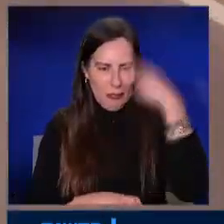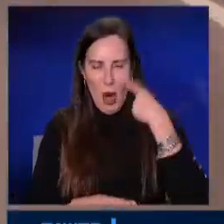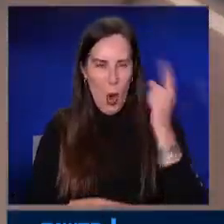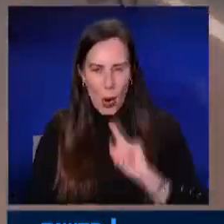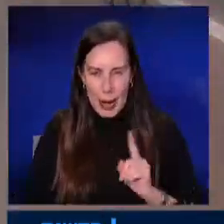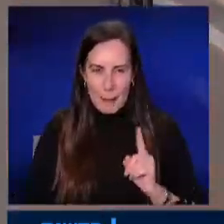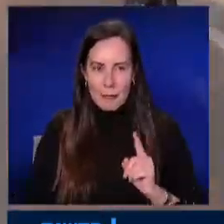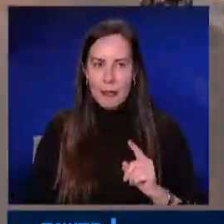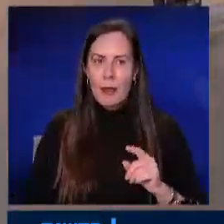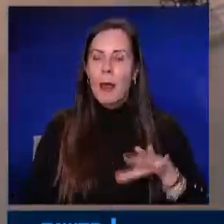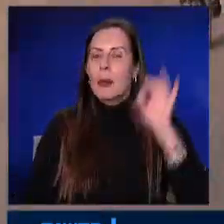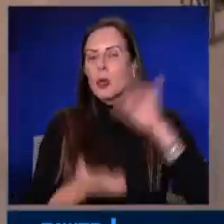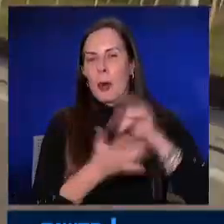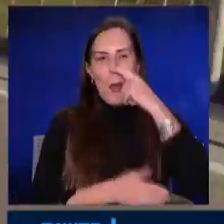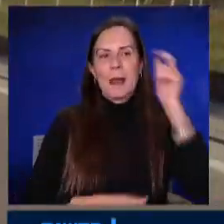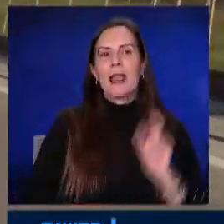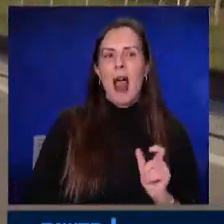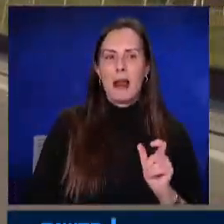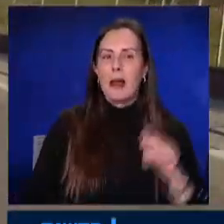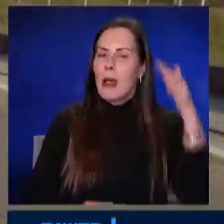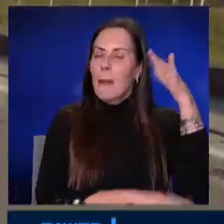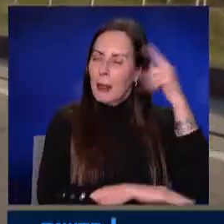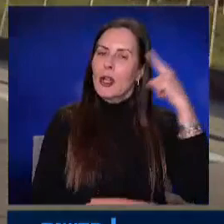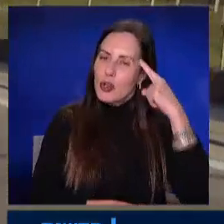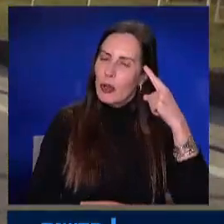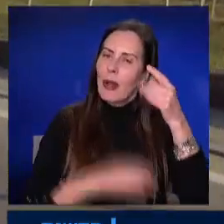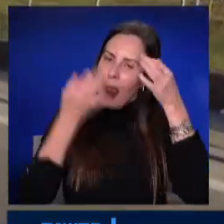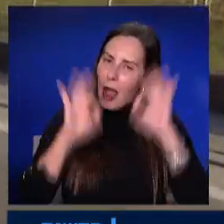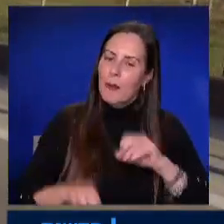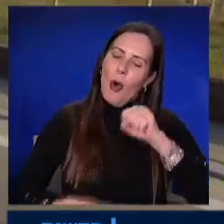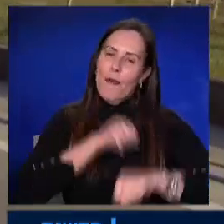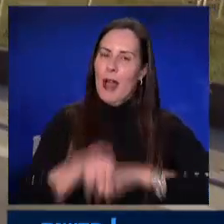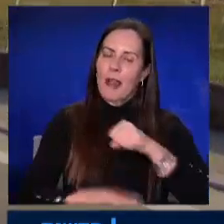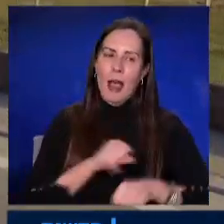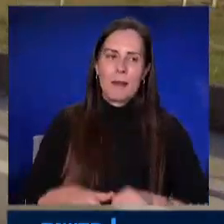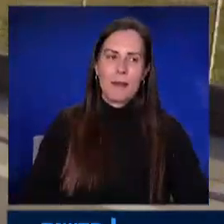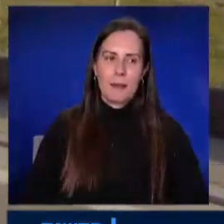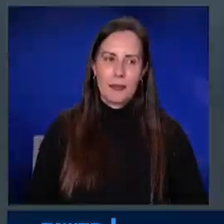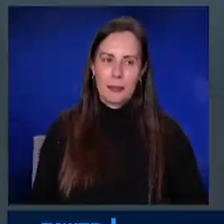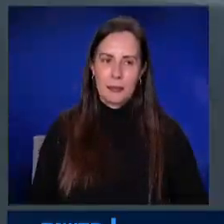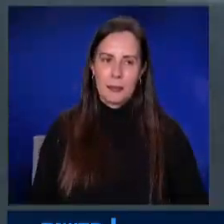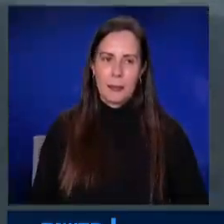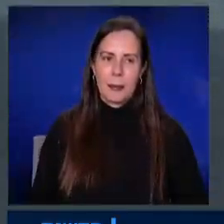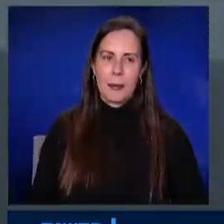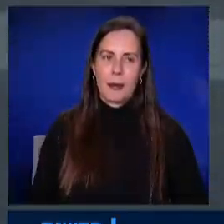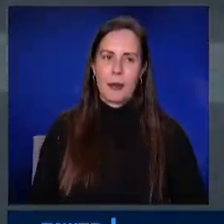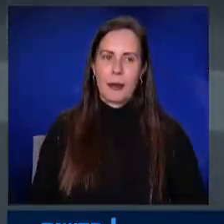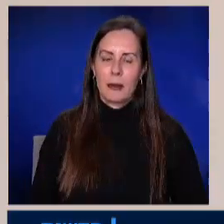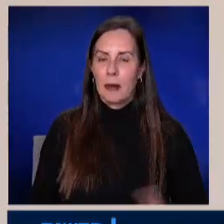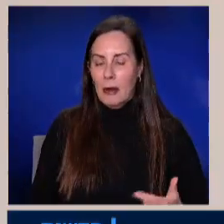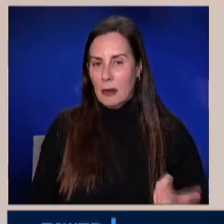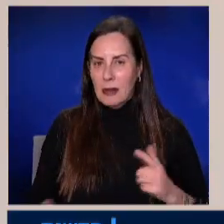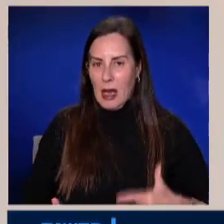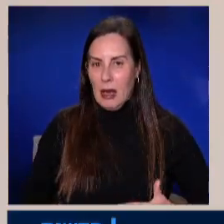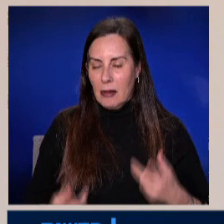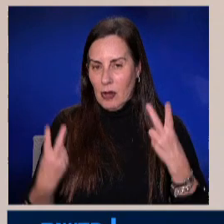מטושטשות מצאו מקלט באיטליה, מדינה שיודעת להעריך רוכבי ורוכבות אופניים. זה מאוד קומפליקט, ופוי כי